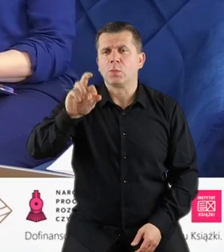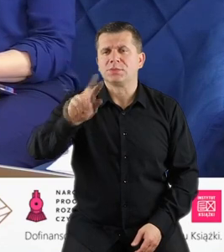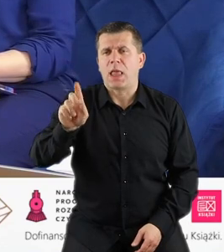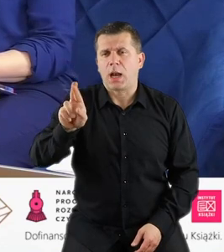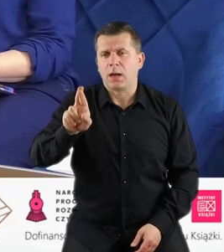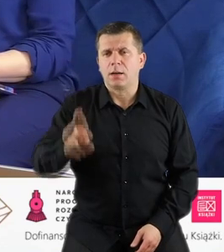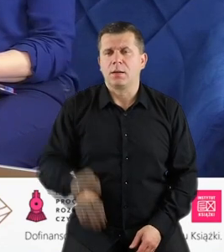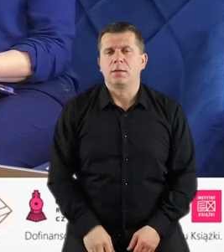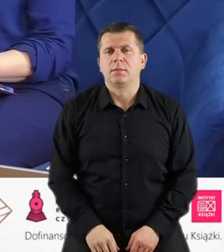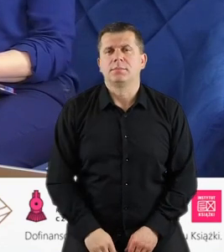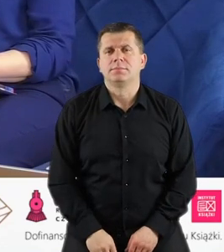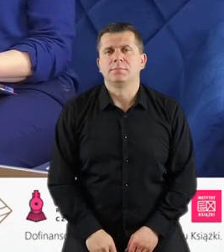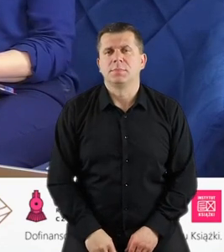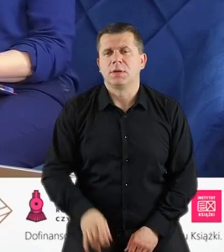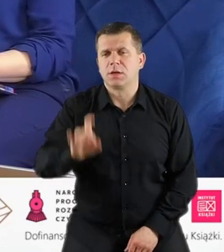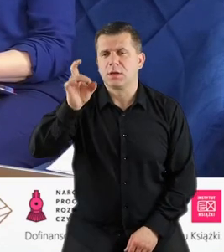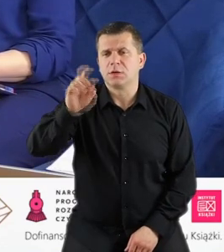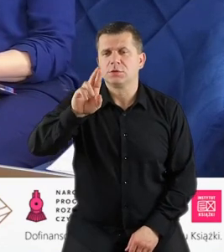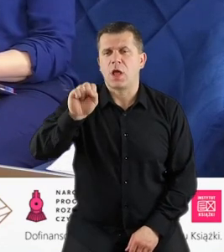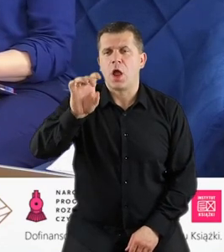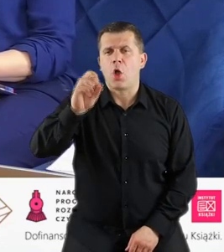Gaja Grzegorzewska też